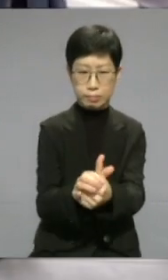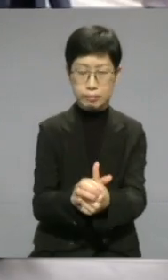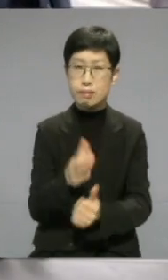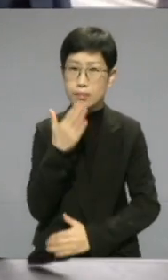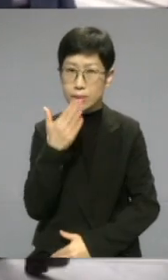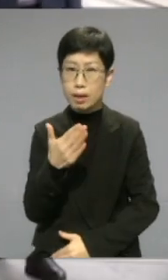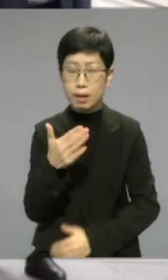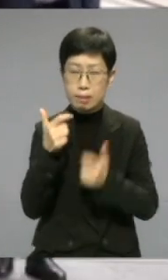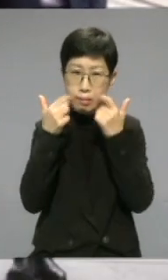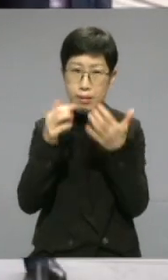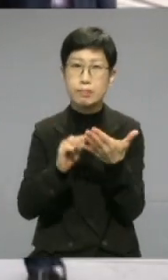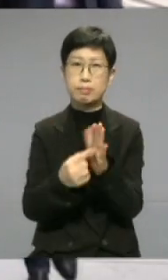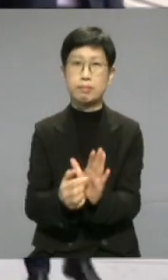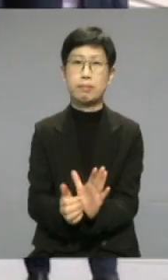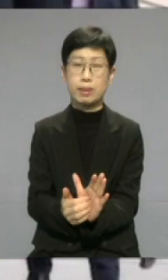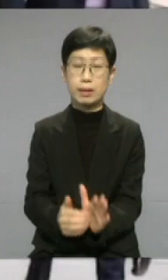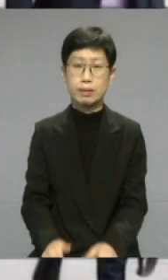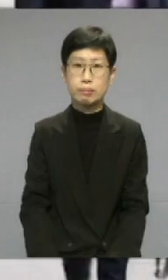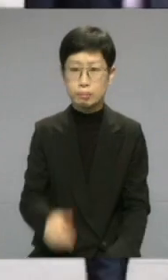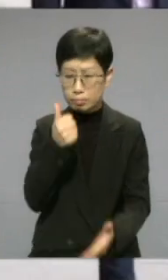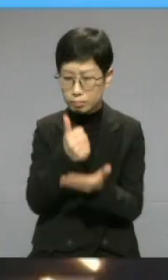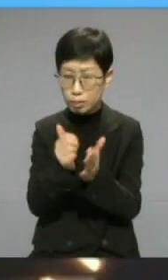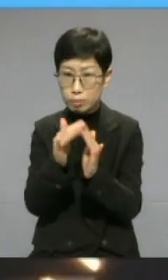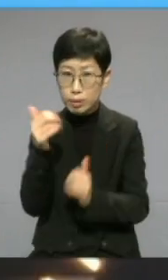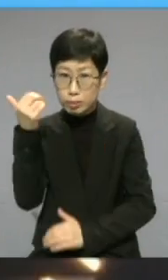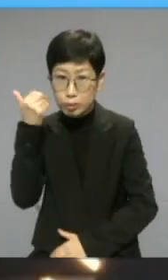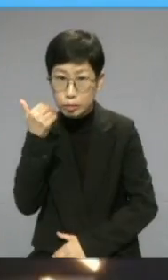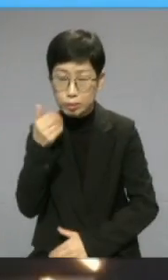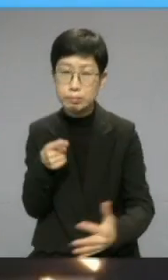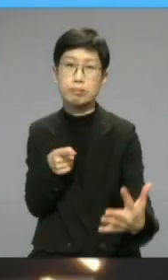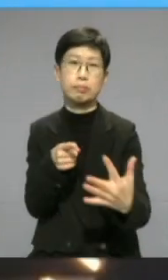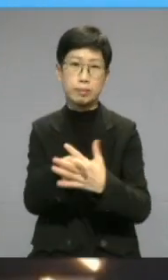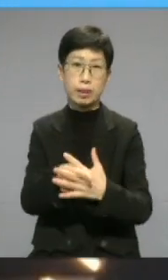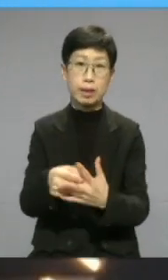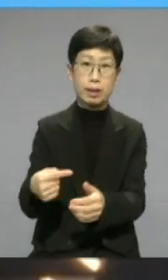했습니다 당국은 범의 신을 밝힌만큼